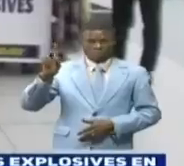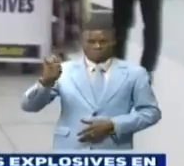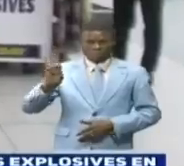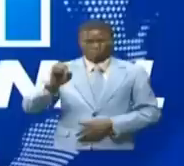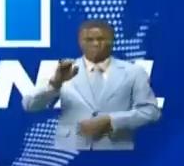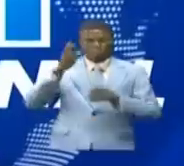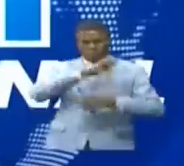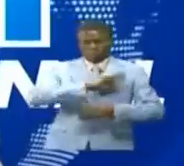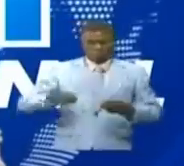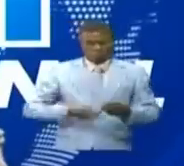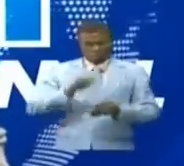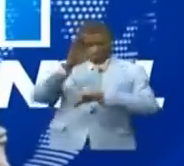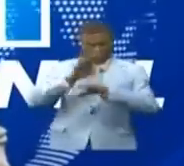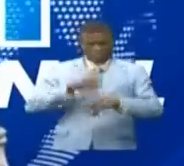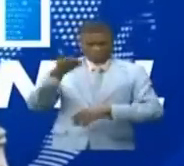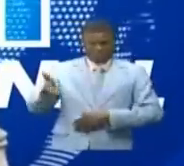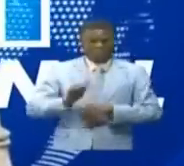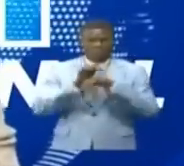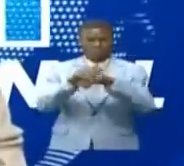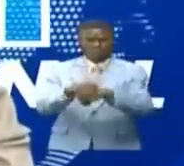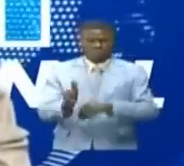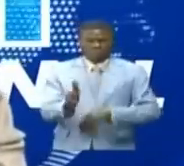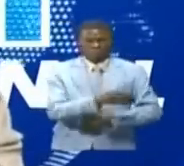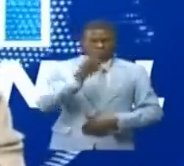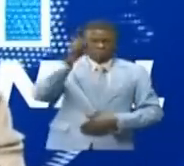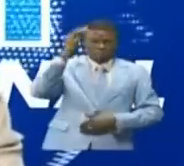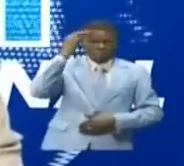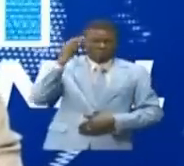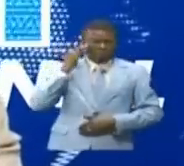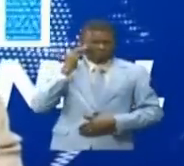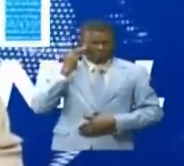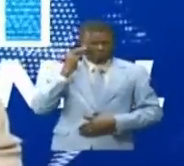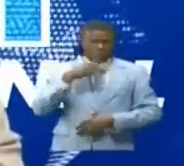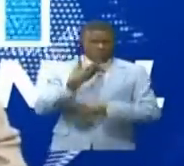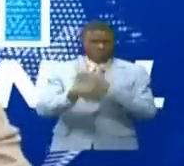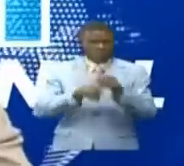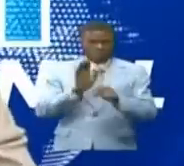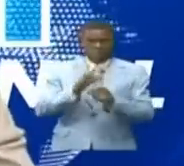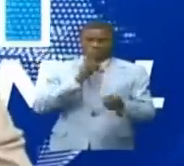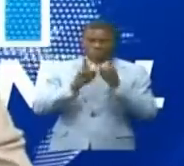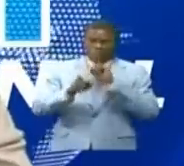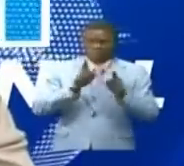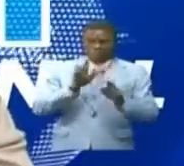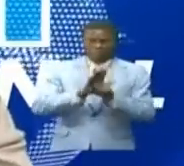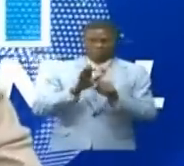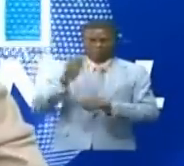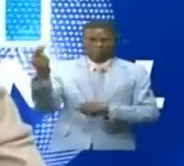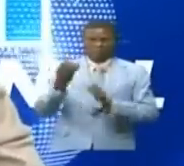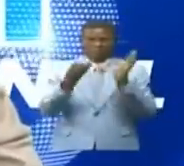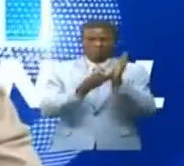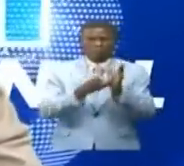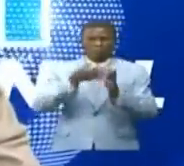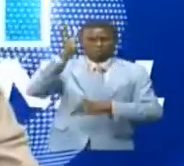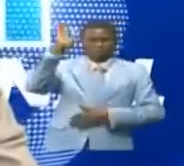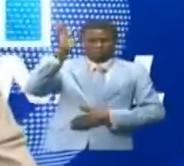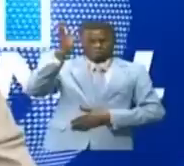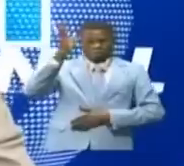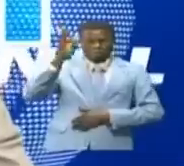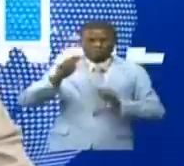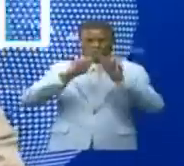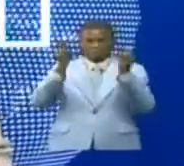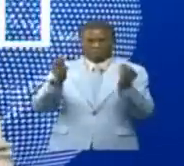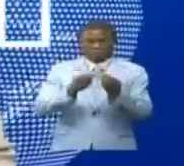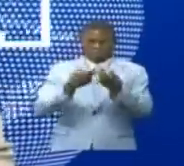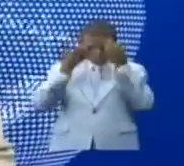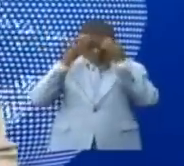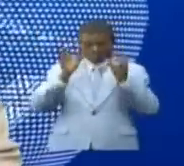invitée. Le Premier ministre multiplie des échanges en marge de la 27e conférence des parties à la